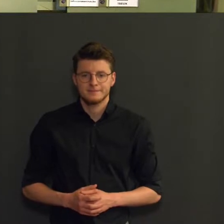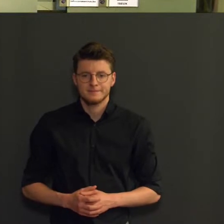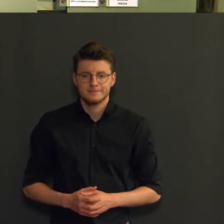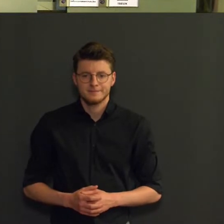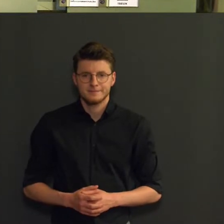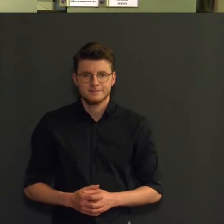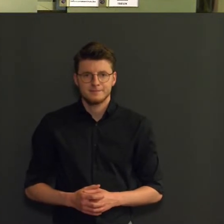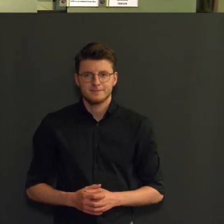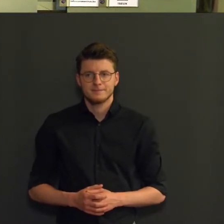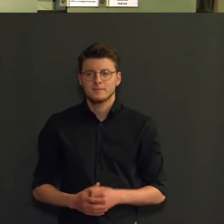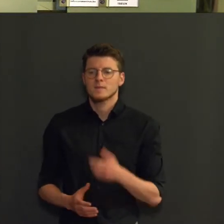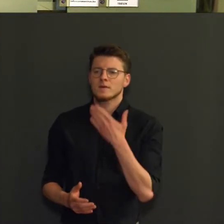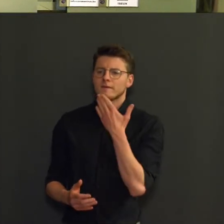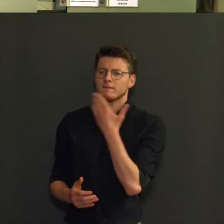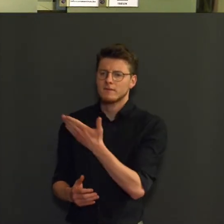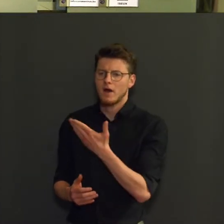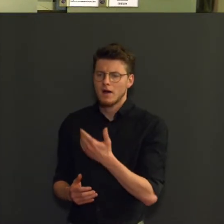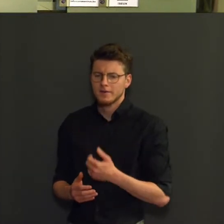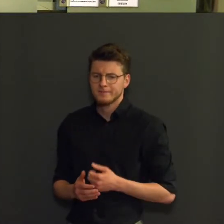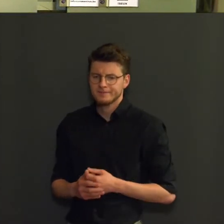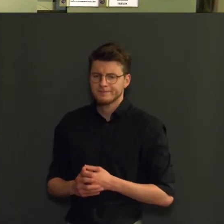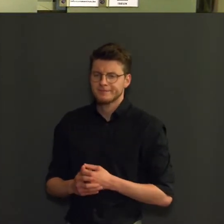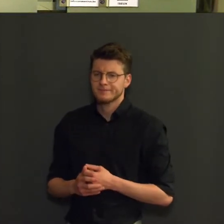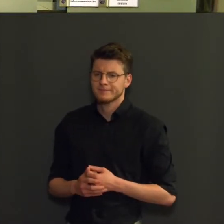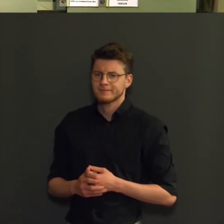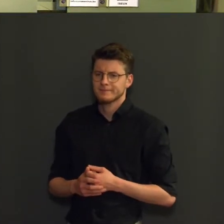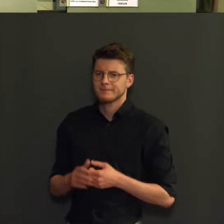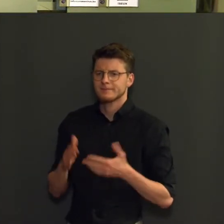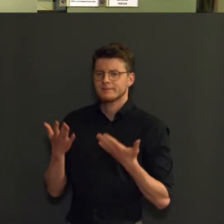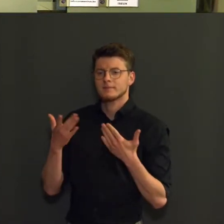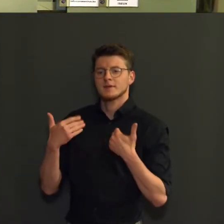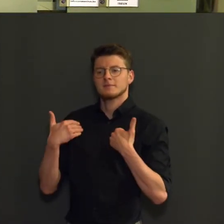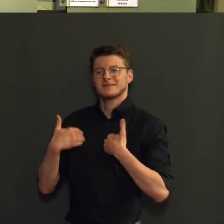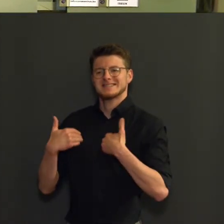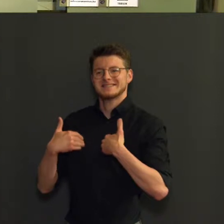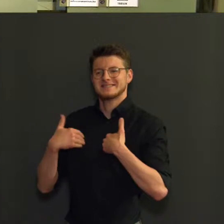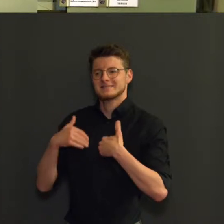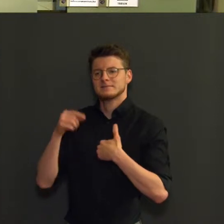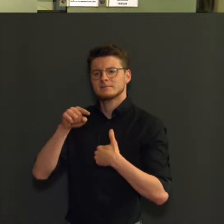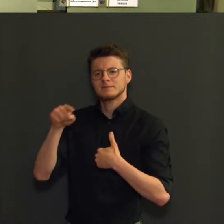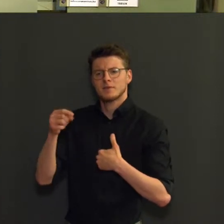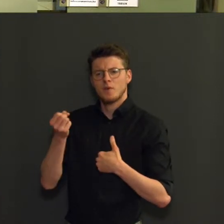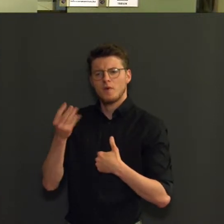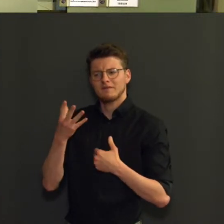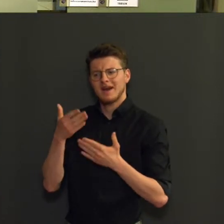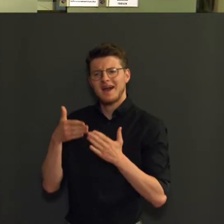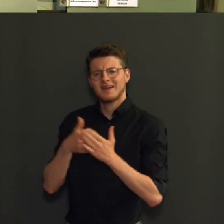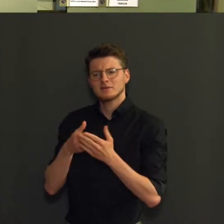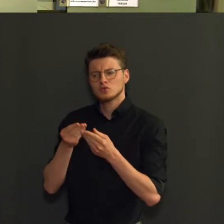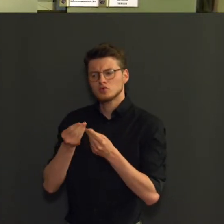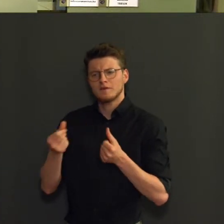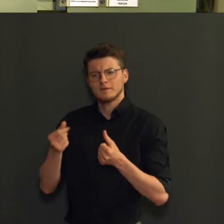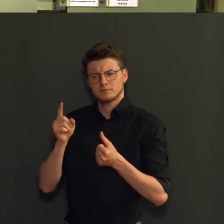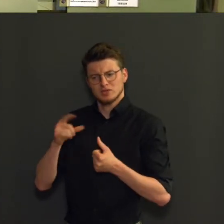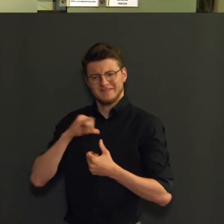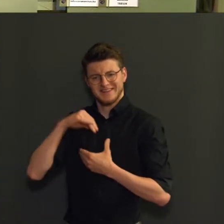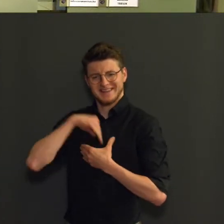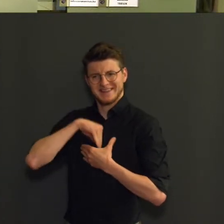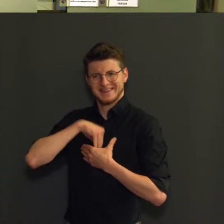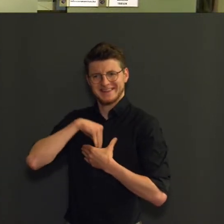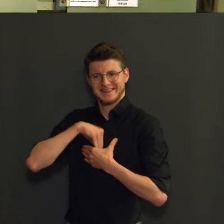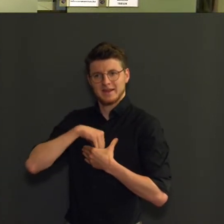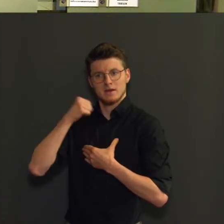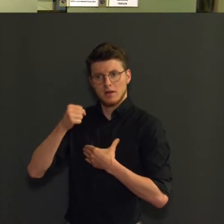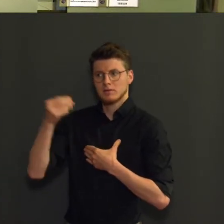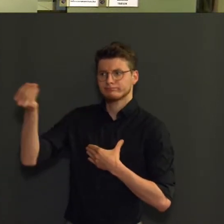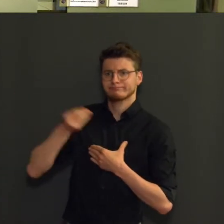Hoeveel antistoffen zal iemand moeten hebben om als immuun beschouwd te worden in het kader van het Europese COVID-certificaat?